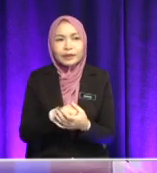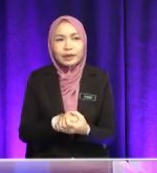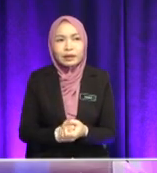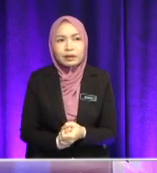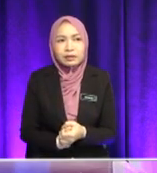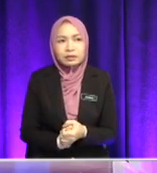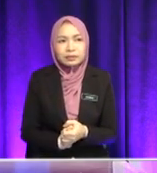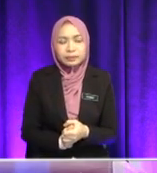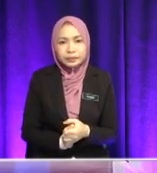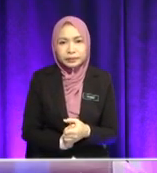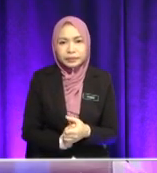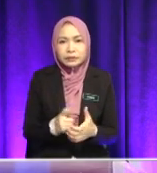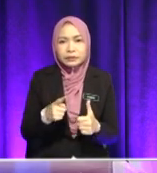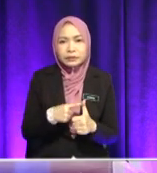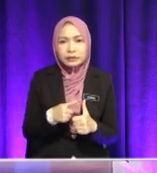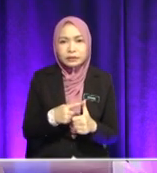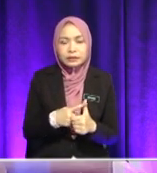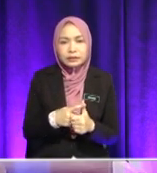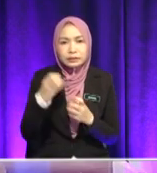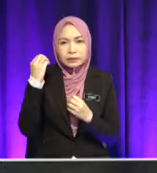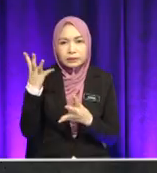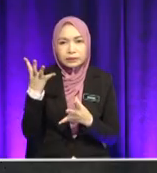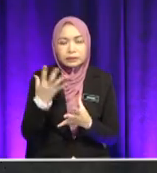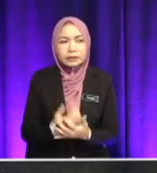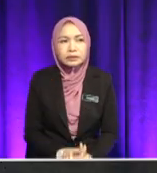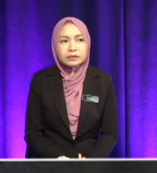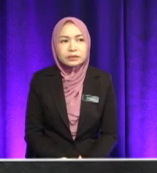bagi tobat kiwayah dan satu lagi bagi justifikasi